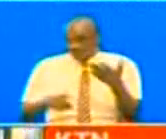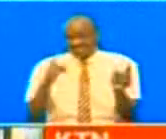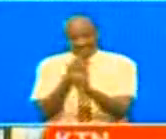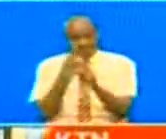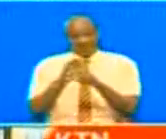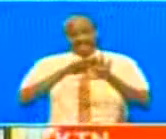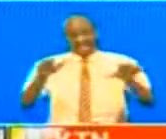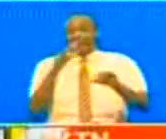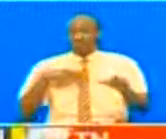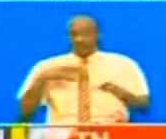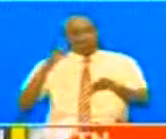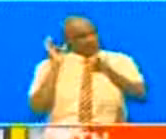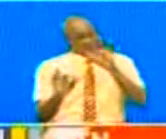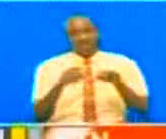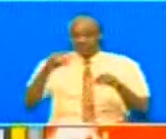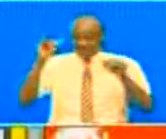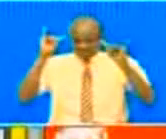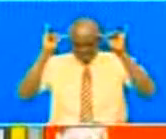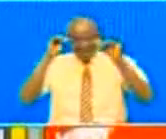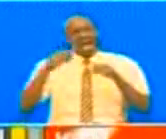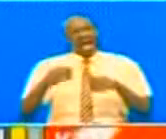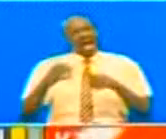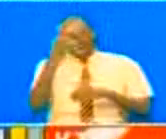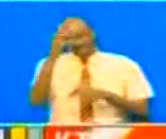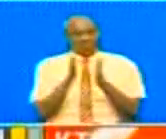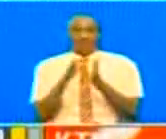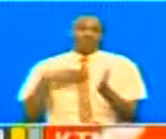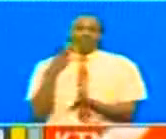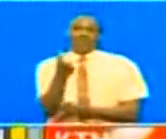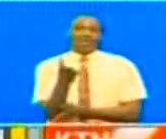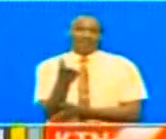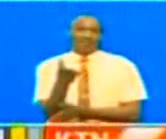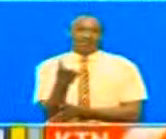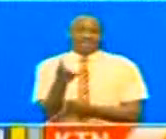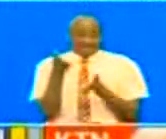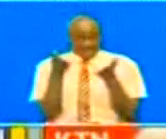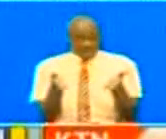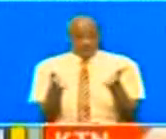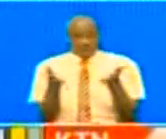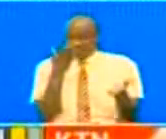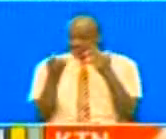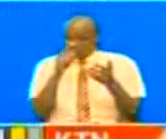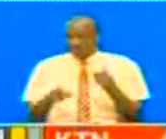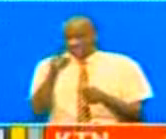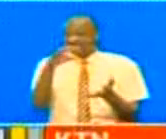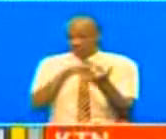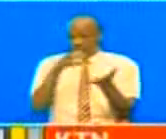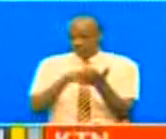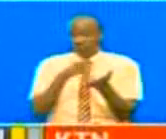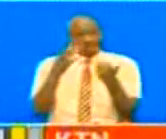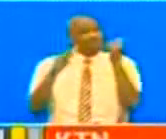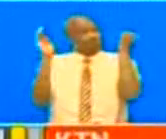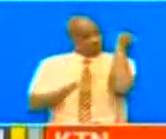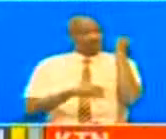yaliteketezwa na wafugaji ambao waliojawa na hamaki. Na inavyoonekana mtazamaji ni kwamba hali hii huenda ikawa